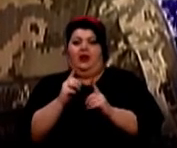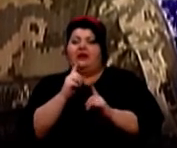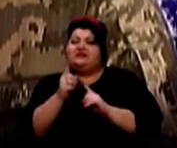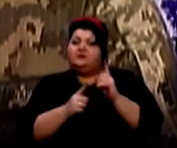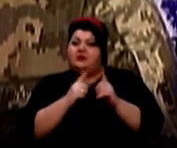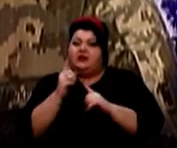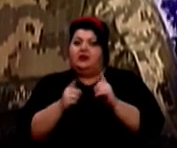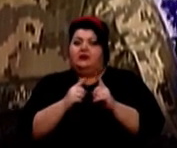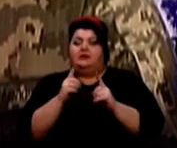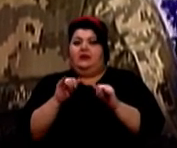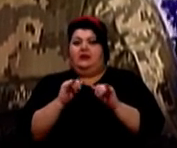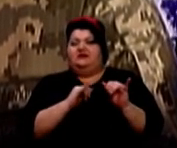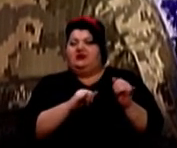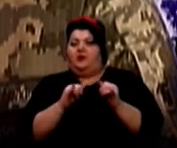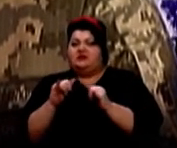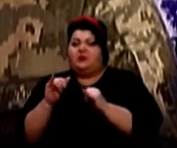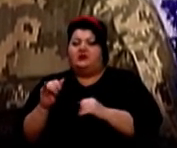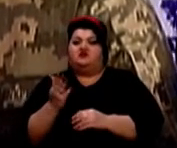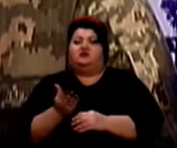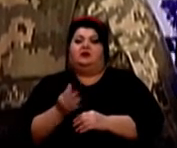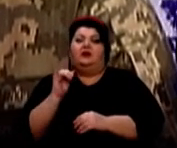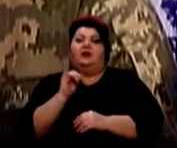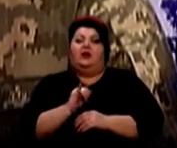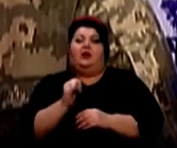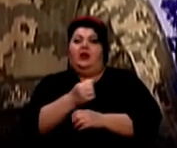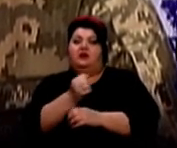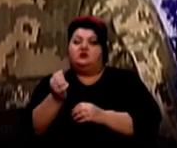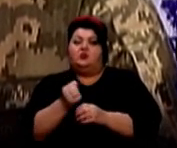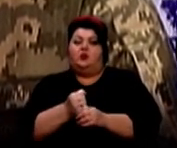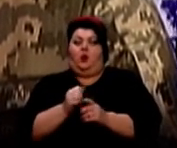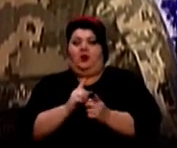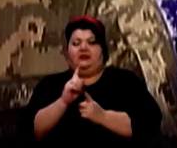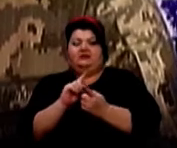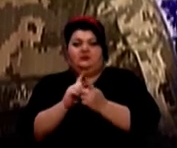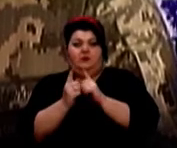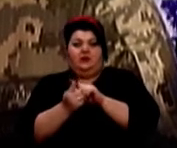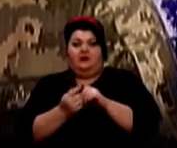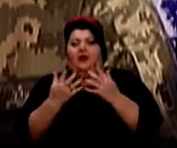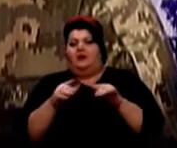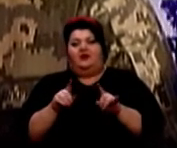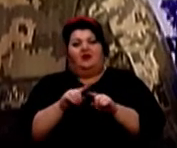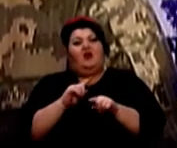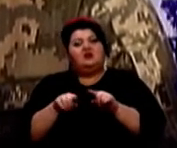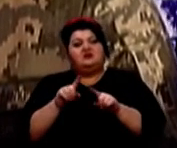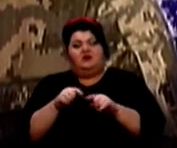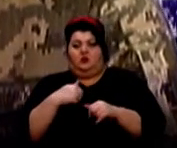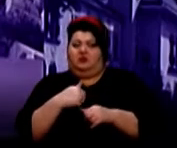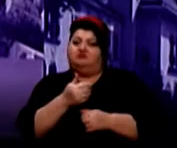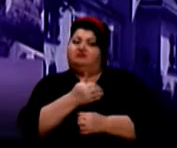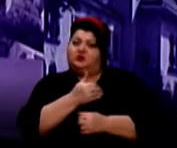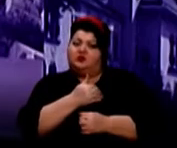і тилового забезпечення, і зброя змінюється. Не так, може, швидко, як воно хотілося,